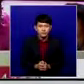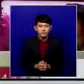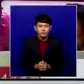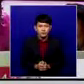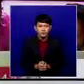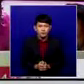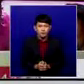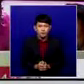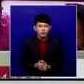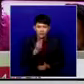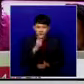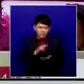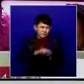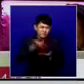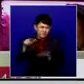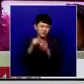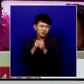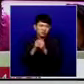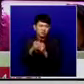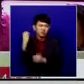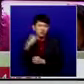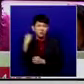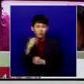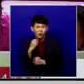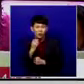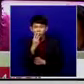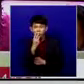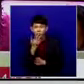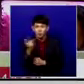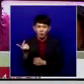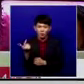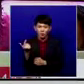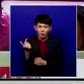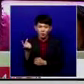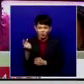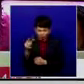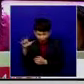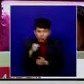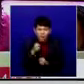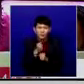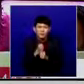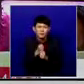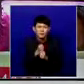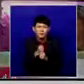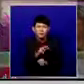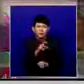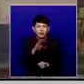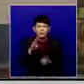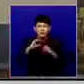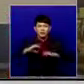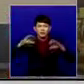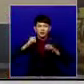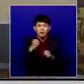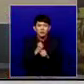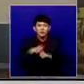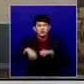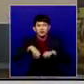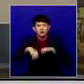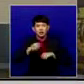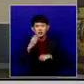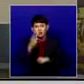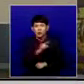จีนบ่อยเหลือเกินเนี่ยทีมเศรษฐกิจชุดนี้เอาสิ่งดีๆมาสีเนี่ยระบบราชการที่บริหารบ้านเมืองบทบ